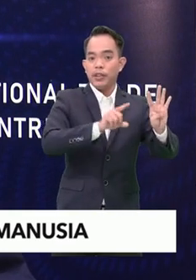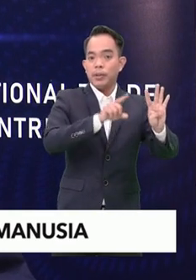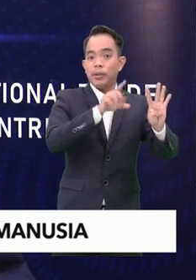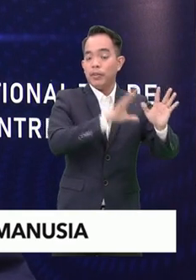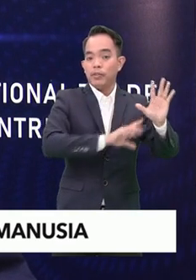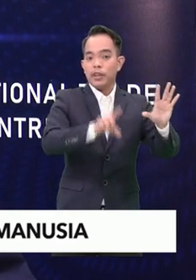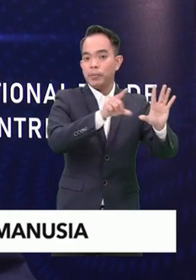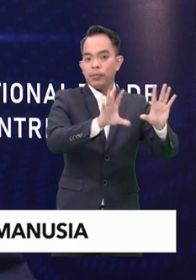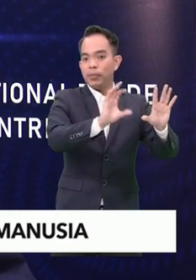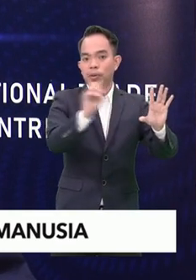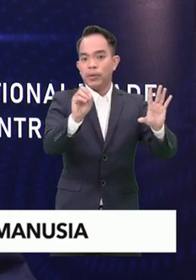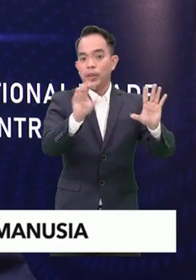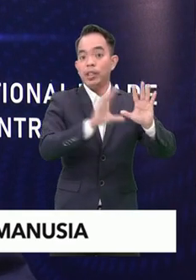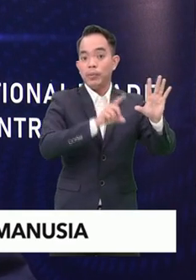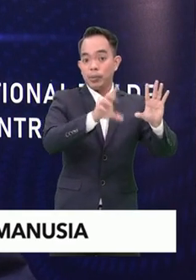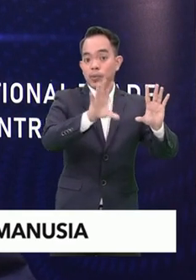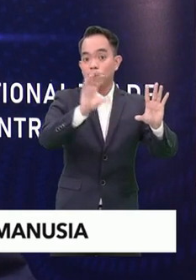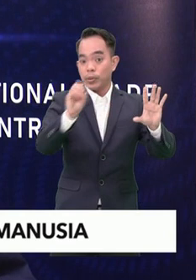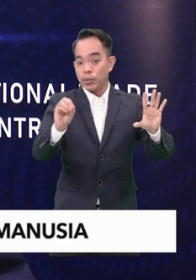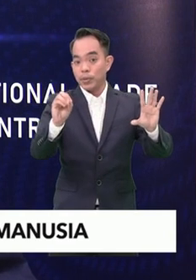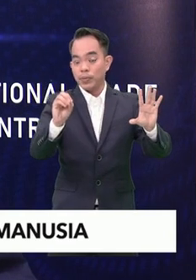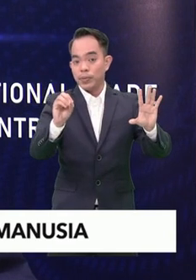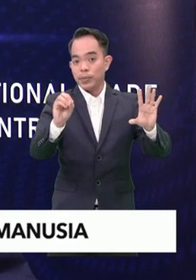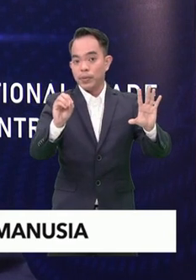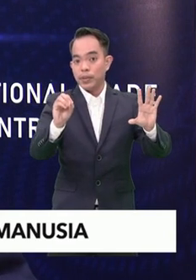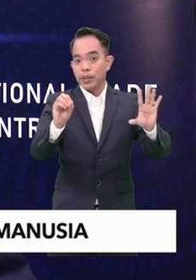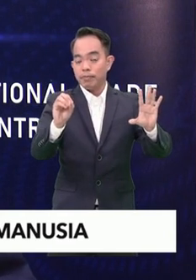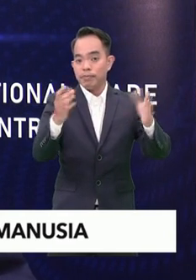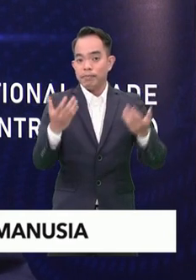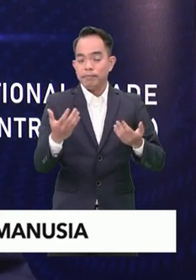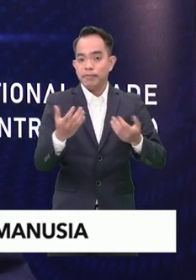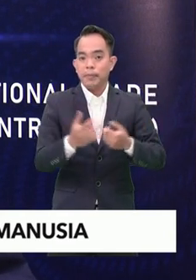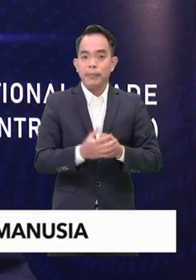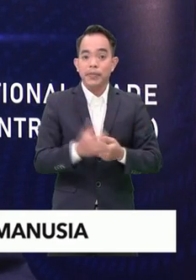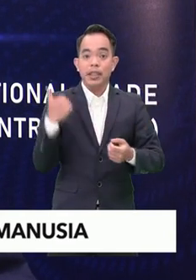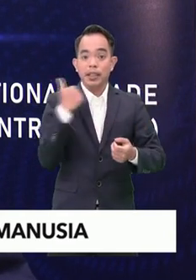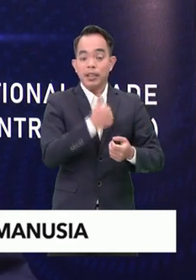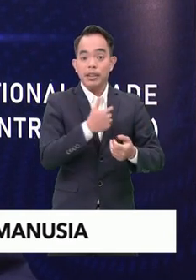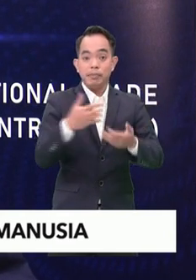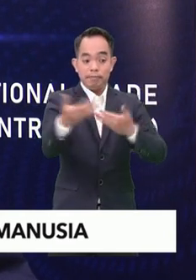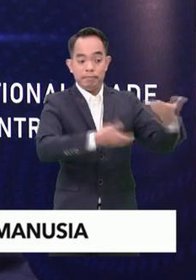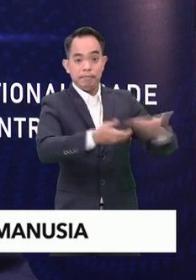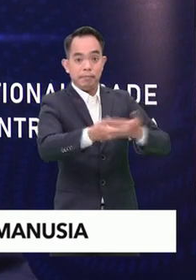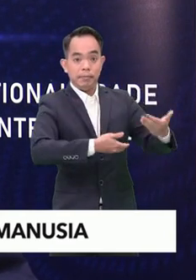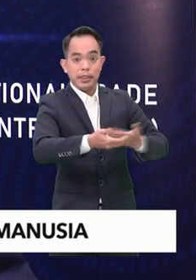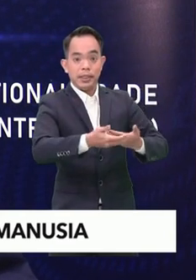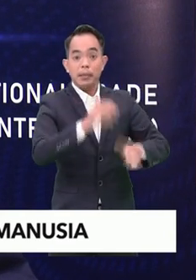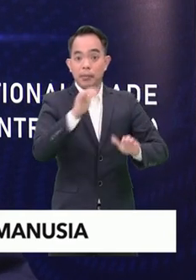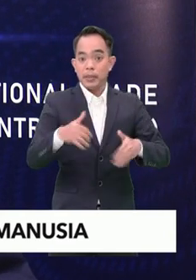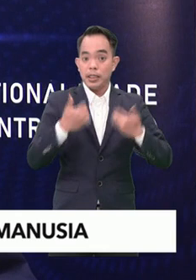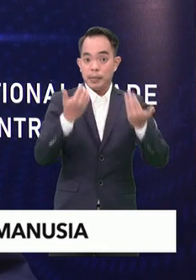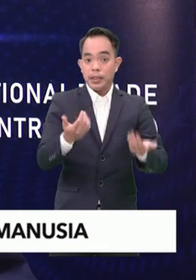sebuah manusia 5 kepulauan khusus dimana kita akan berbincang bagaimana